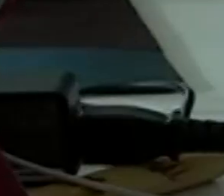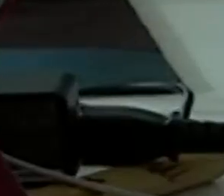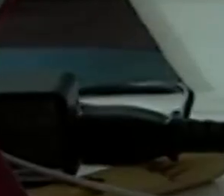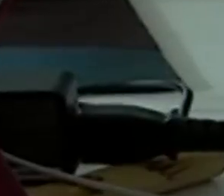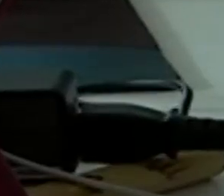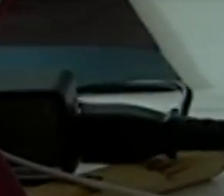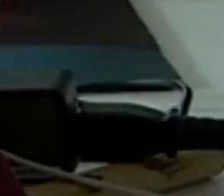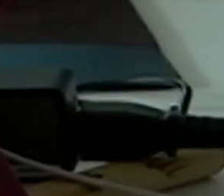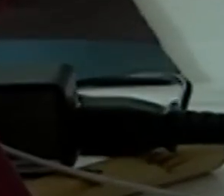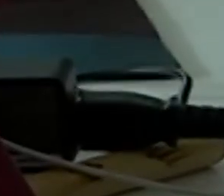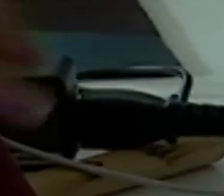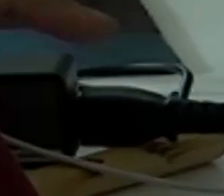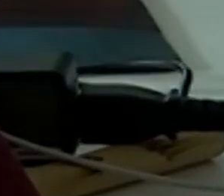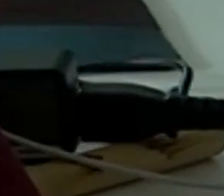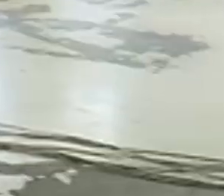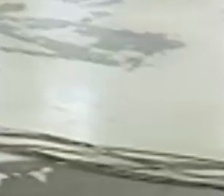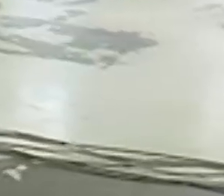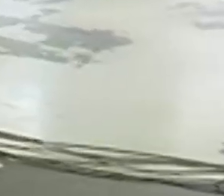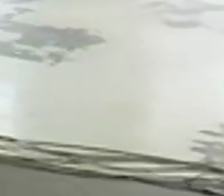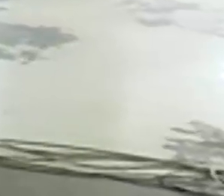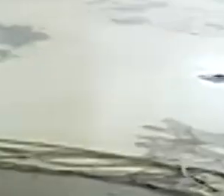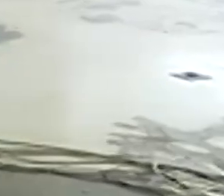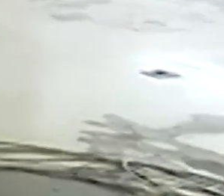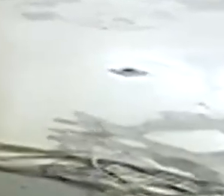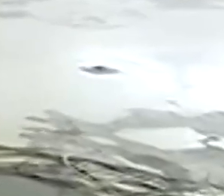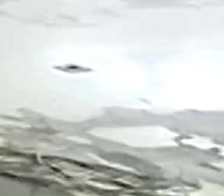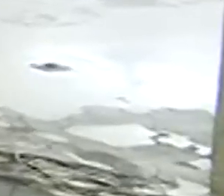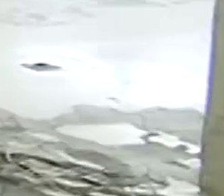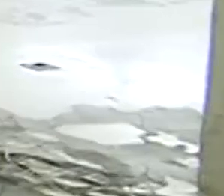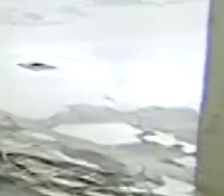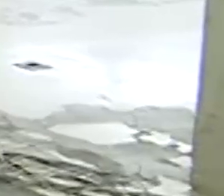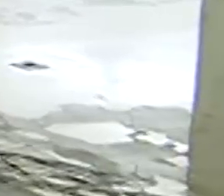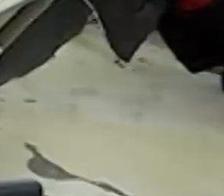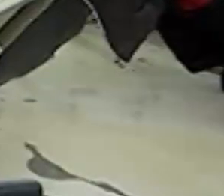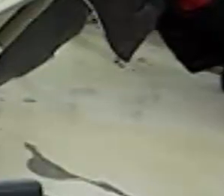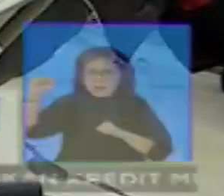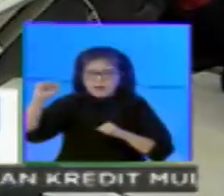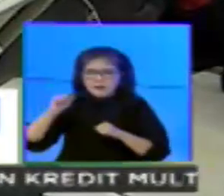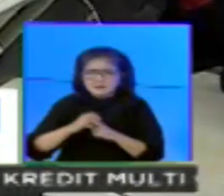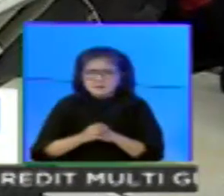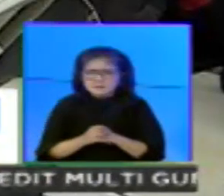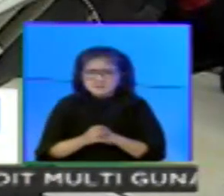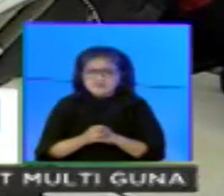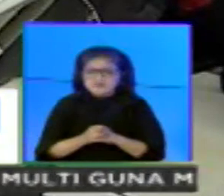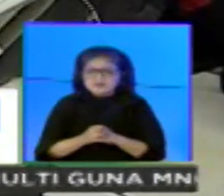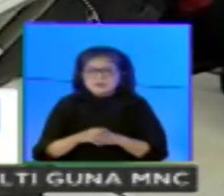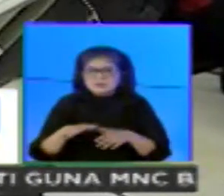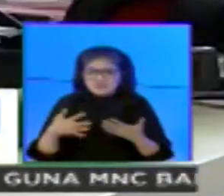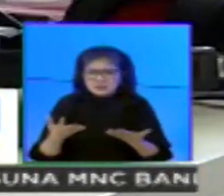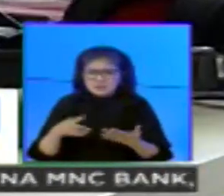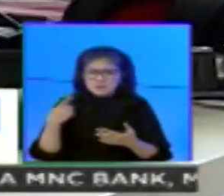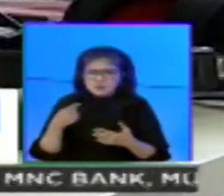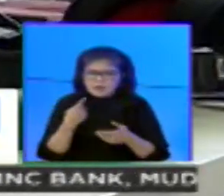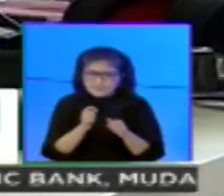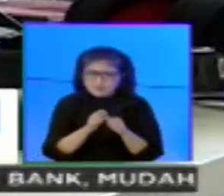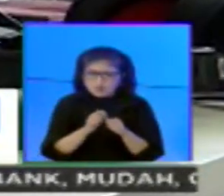mereka bertanding di kompetisi dan memenangkan kompetisi itu gitu. Mereka juga bikin konten di YouTube, mereka